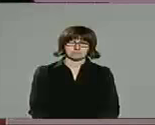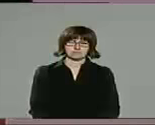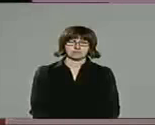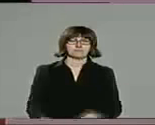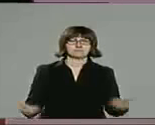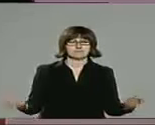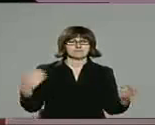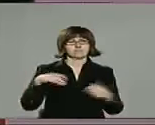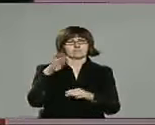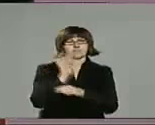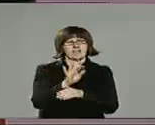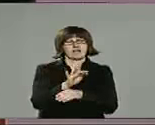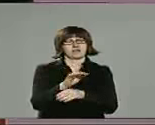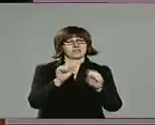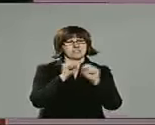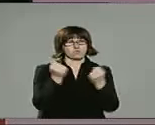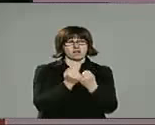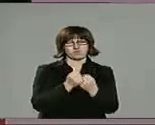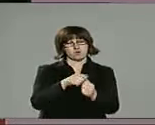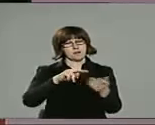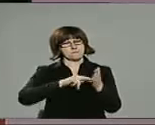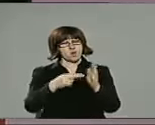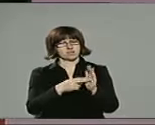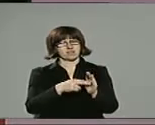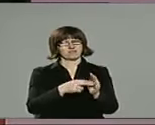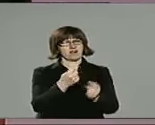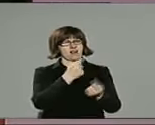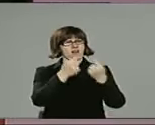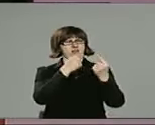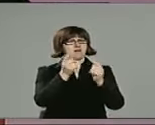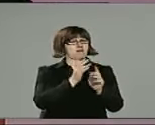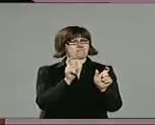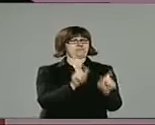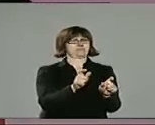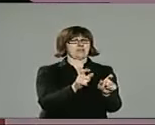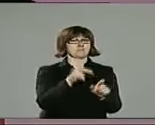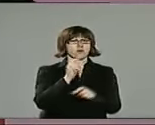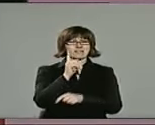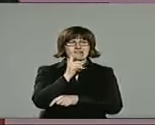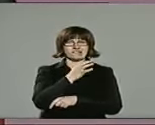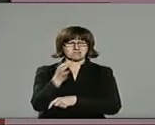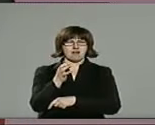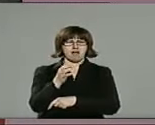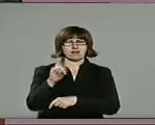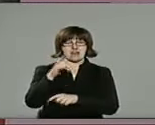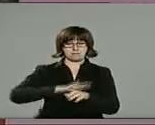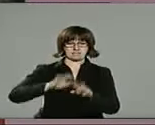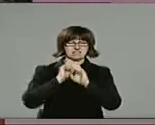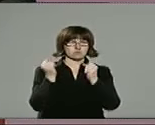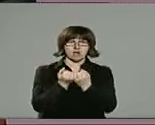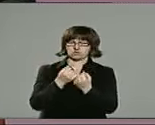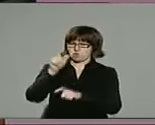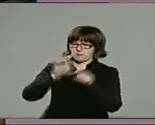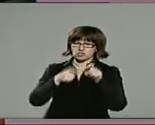Sich gegen den Zynismus in der Politik zu wenden, heißt auch, die tägliche Lebenslage der Menschen nicht zu